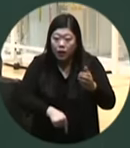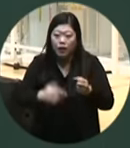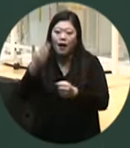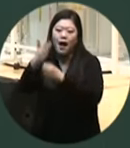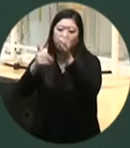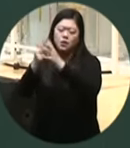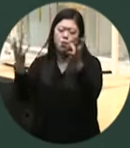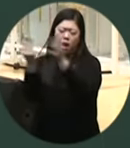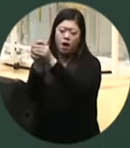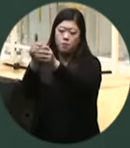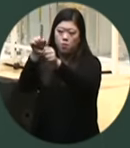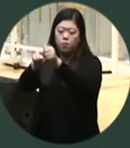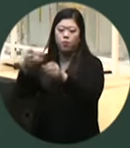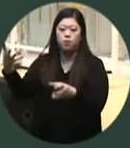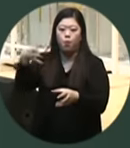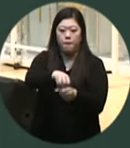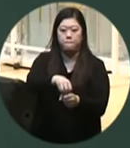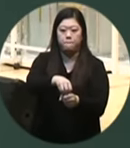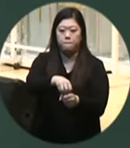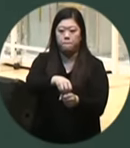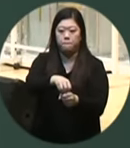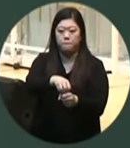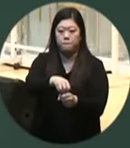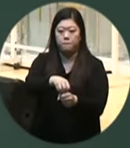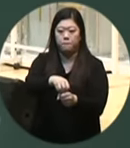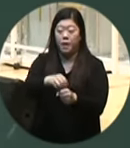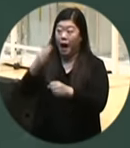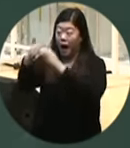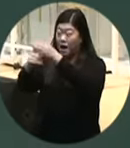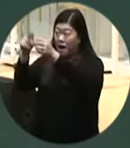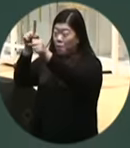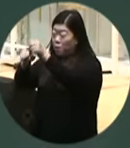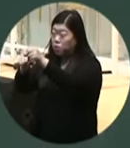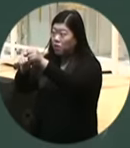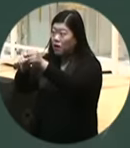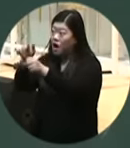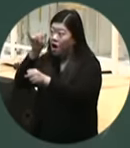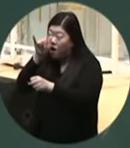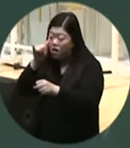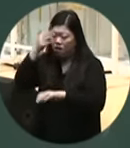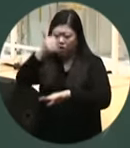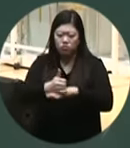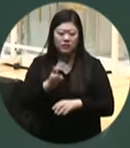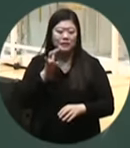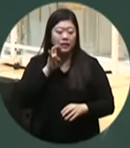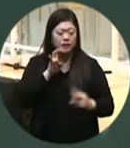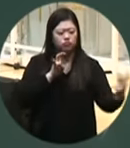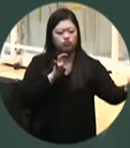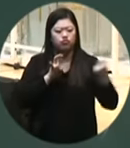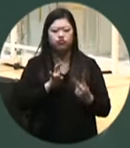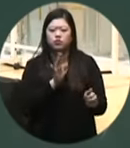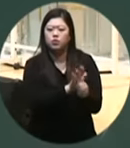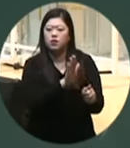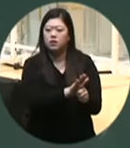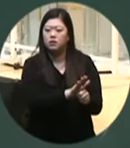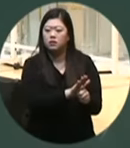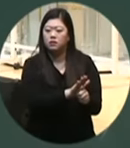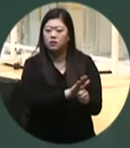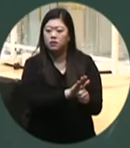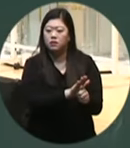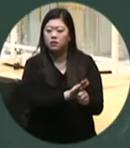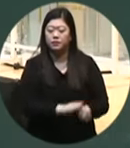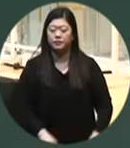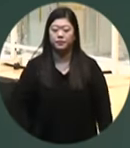절대 목표가 들어 있는 거예요. But inside of that contained God's absolute goal. 바로 여기에 답입니다. And this is the answer.